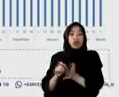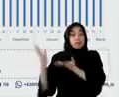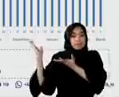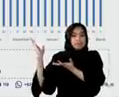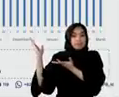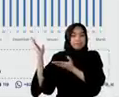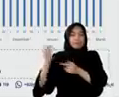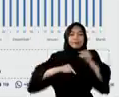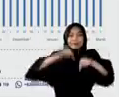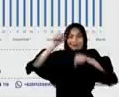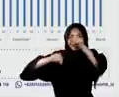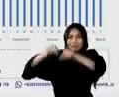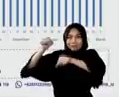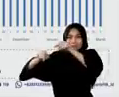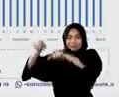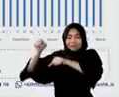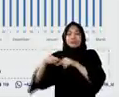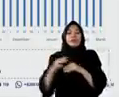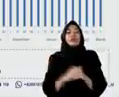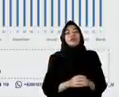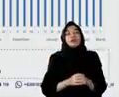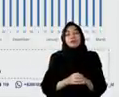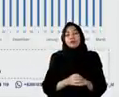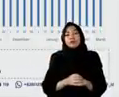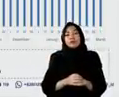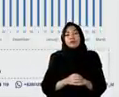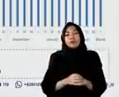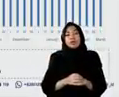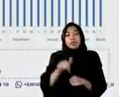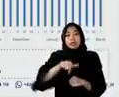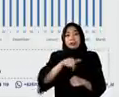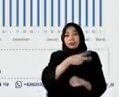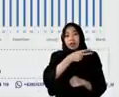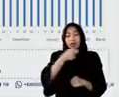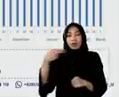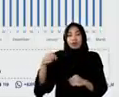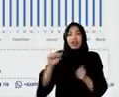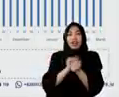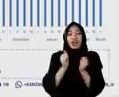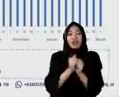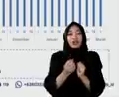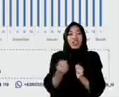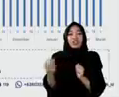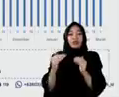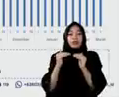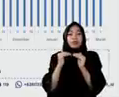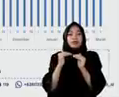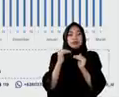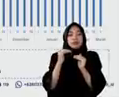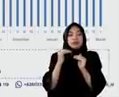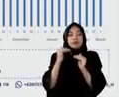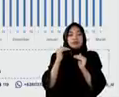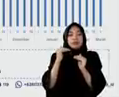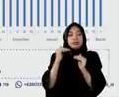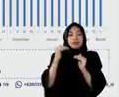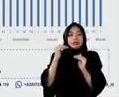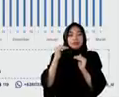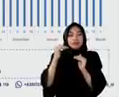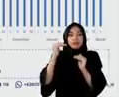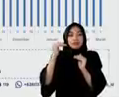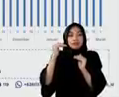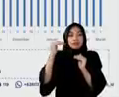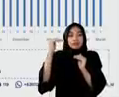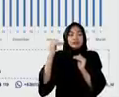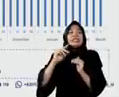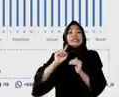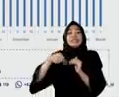grafik, bahwa angka kasus aktif di Indonesia jumlahnya terus meningkat perlahan hingga minggu kedua